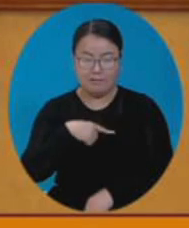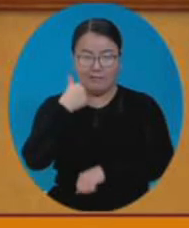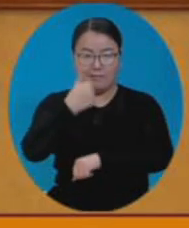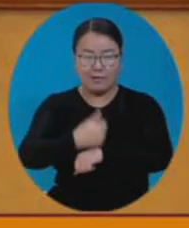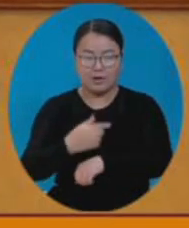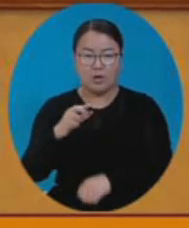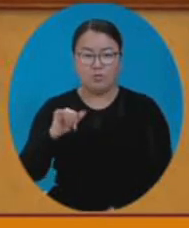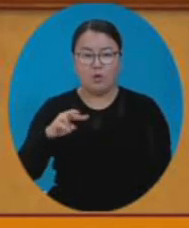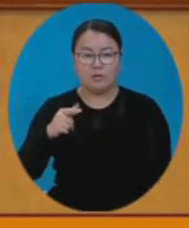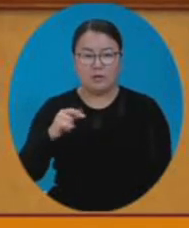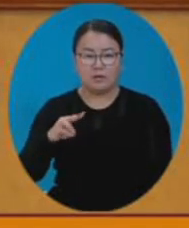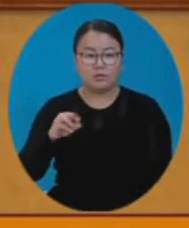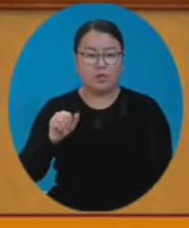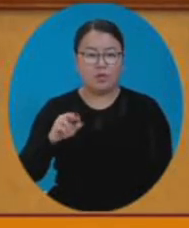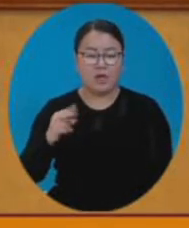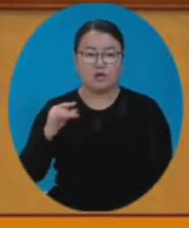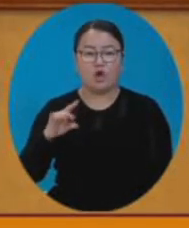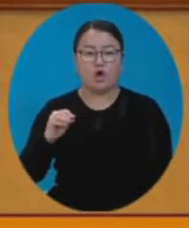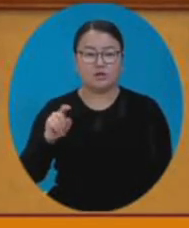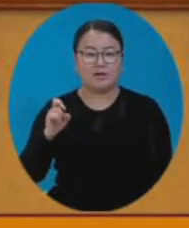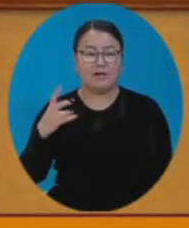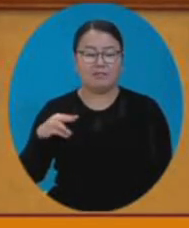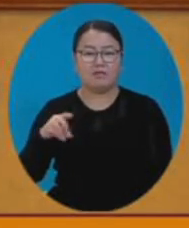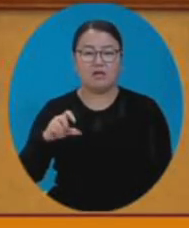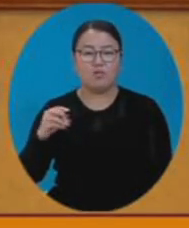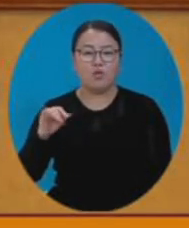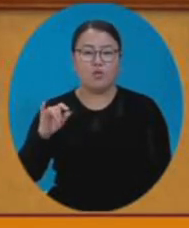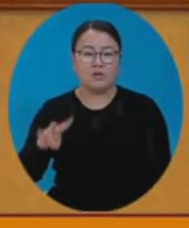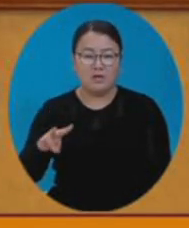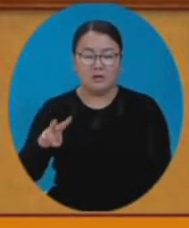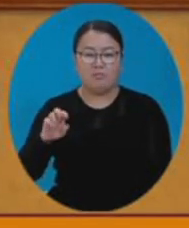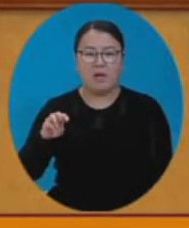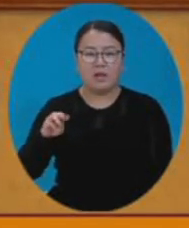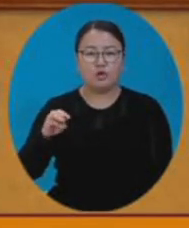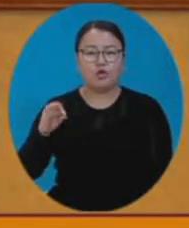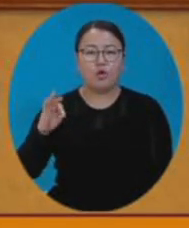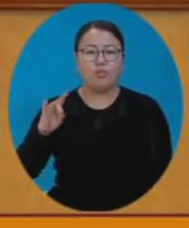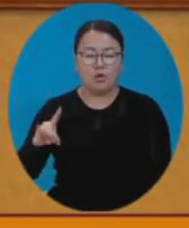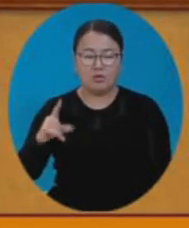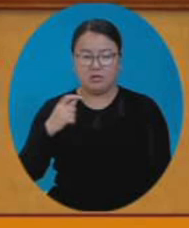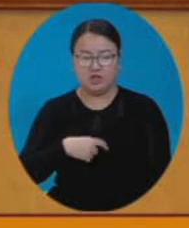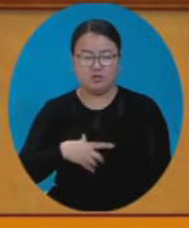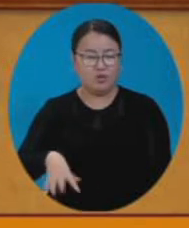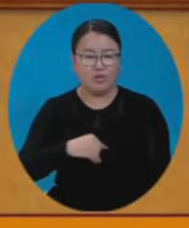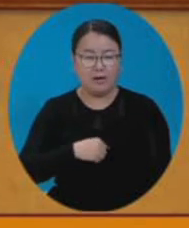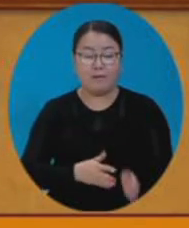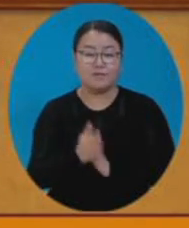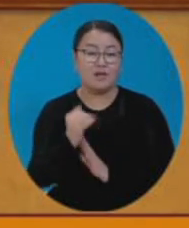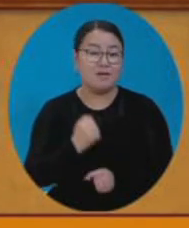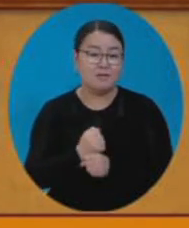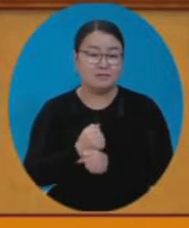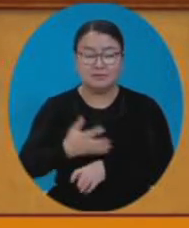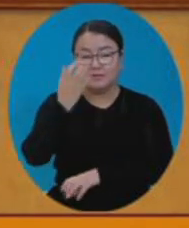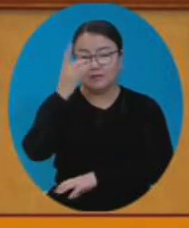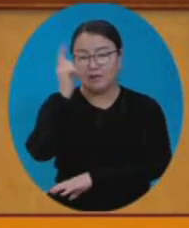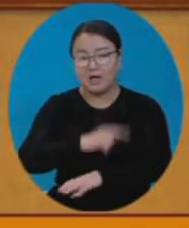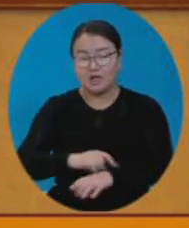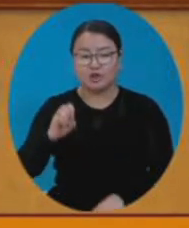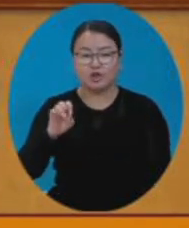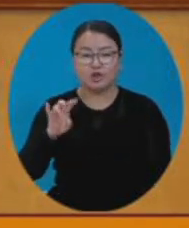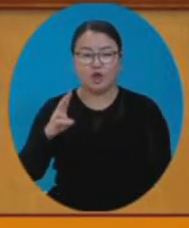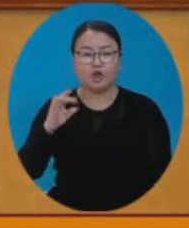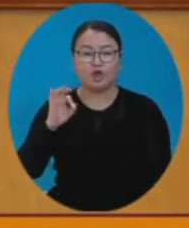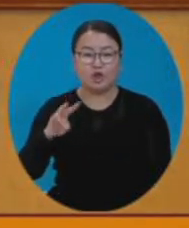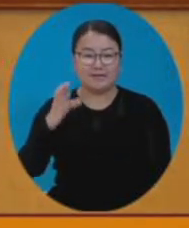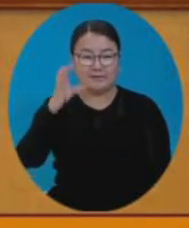булган туяа гүшүүнд орж хаан тэмүүлэн Батмөр гэсэн одоо гишүүд бол энэ хуулийн дээр нэлээд ажиллаа. За засгийн газрын хүрээнд бол Ямдан сайдын